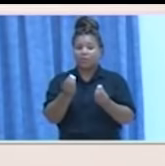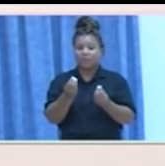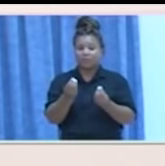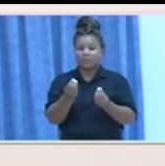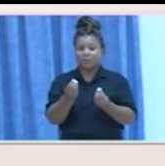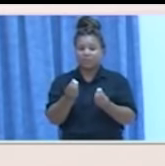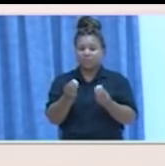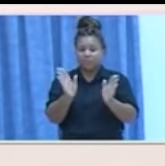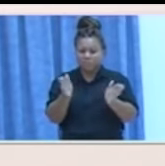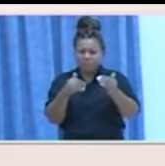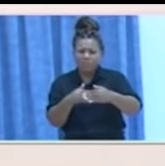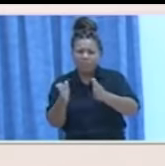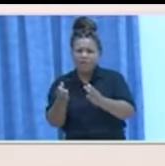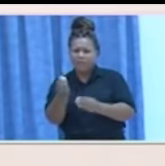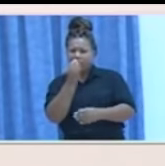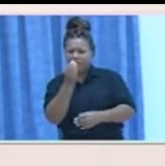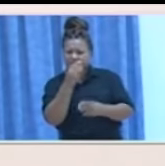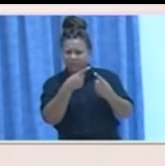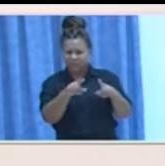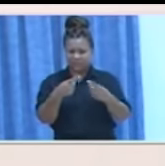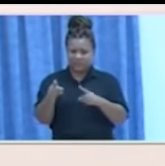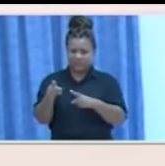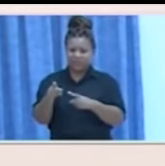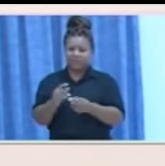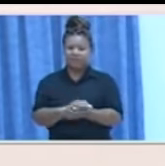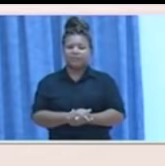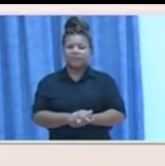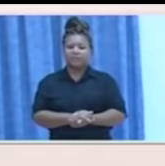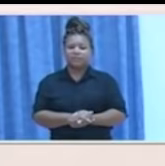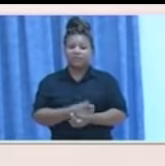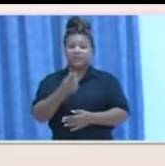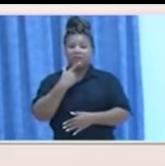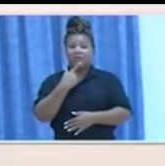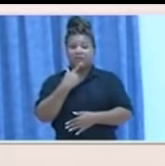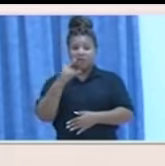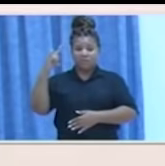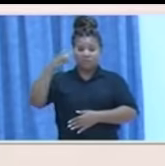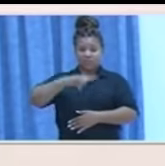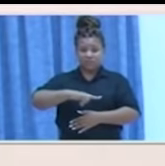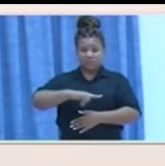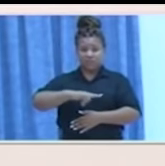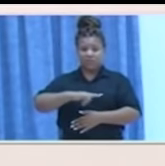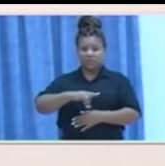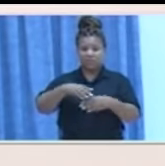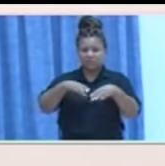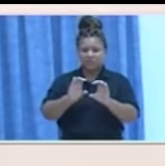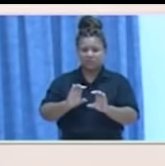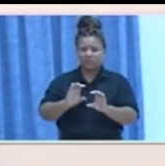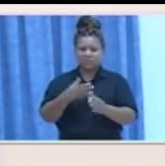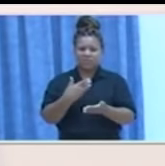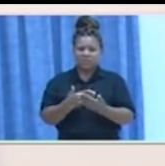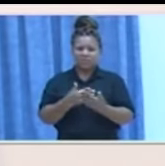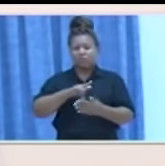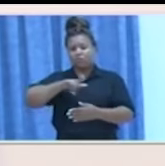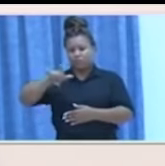nous avions local, SHS, besoin CS, marchandises, il y a de bonnes consignes bien contrôlées, bonnes garanties